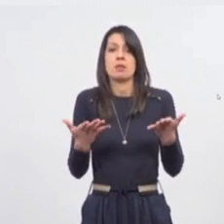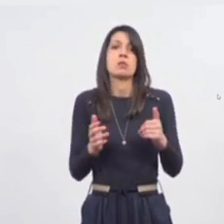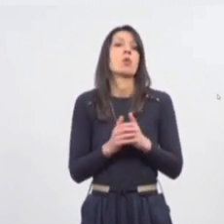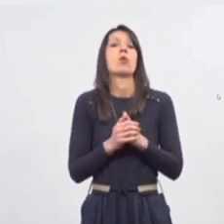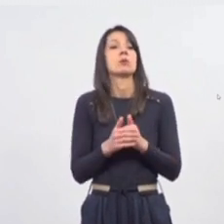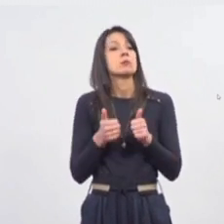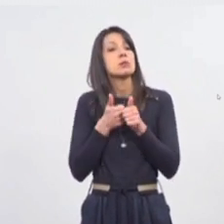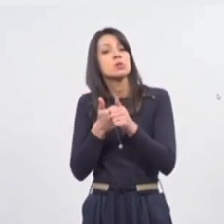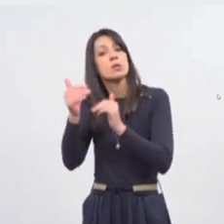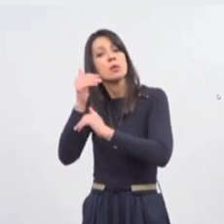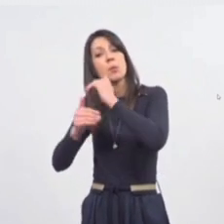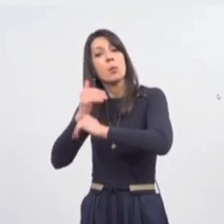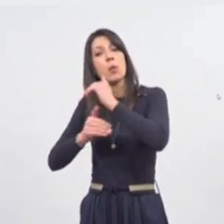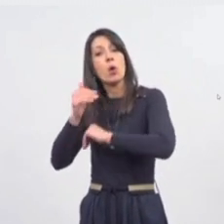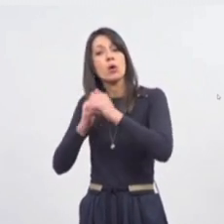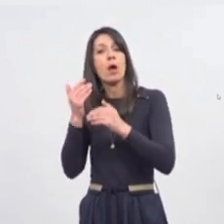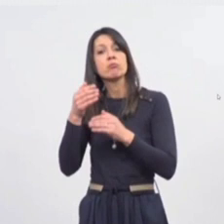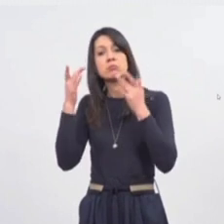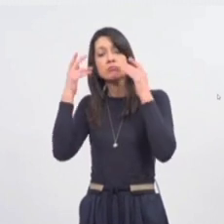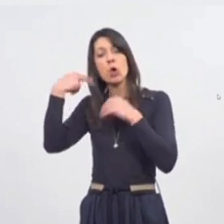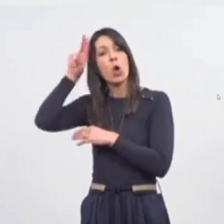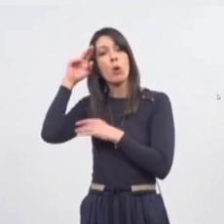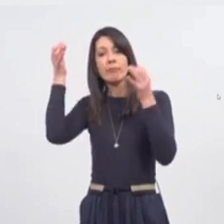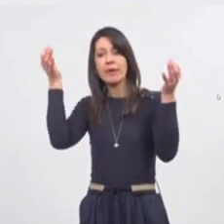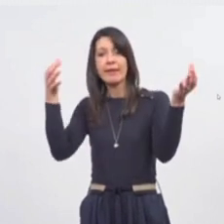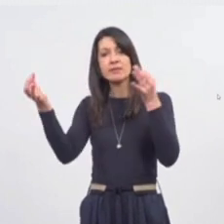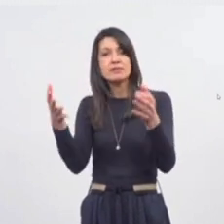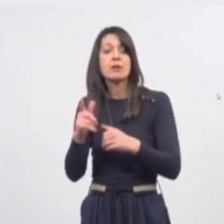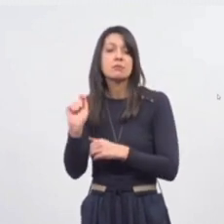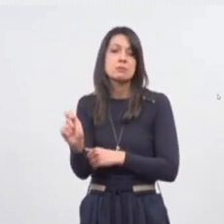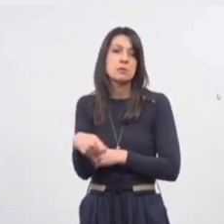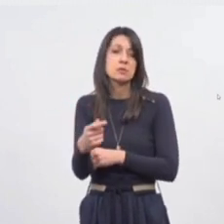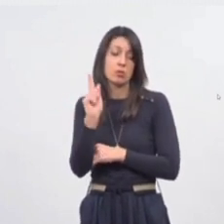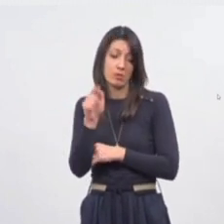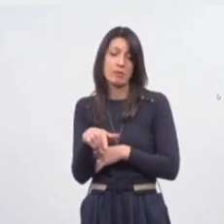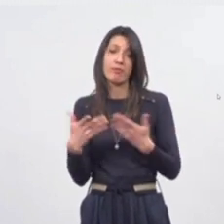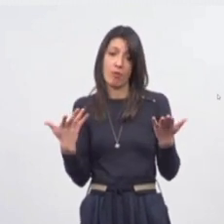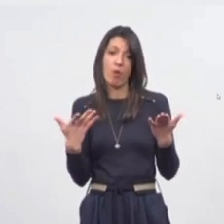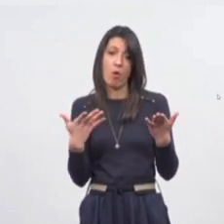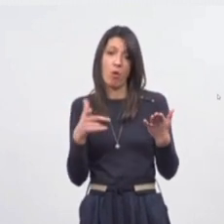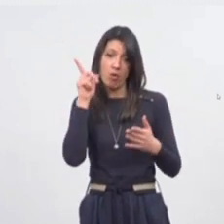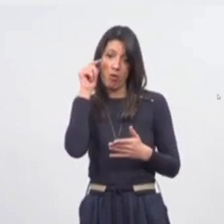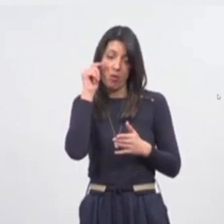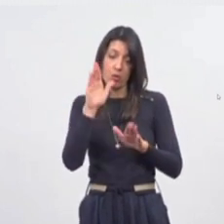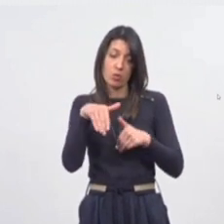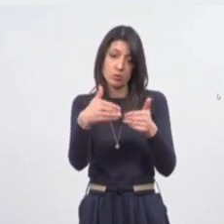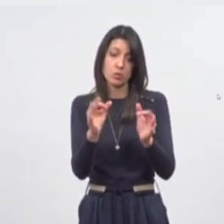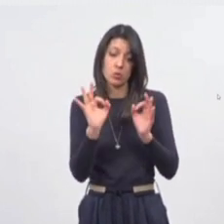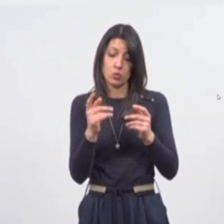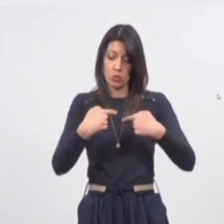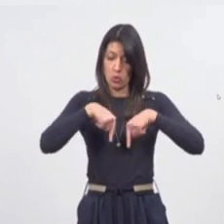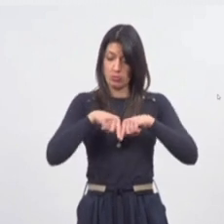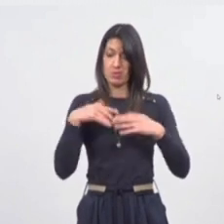programme Europe Créative. Évidemment que nous devons continuer à examiner, et c'est exactement ce que la Commission fait, quel est l'ensemble